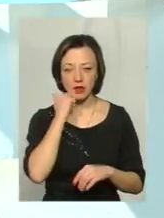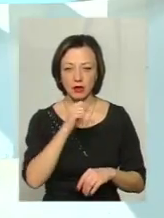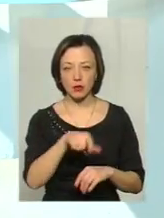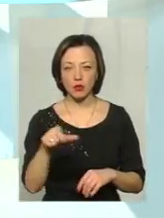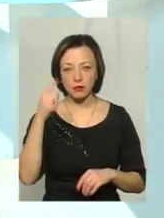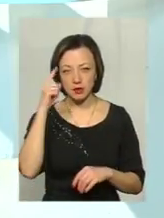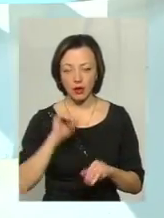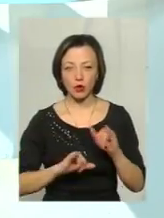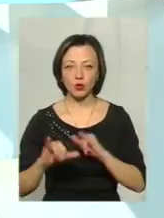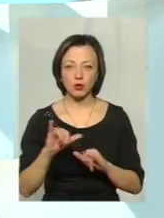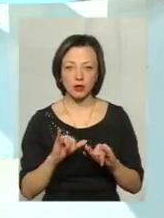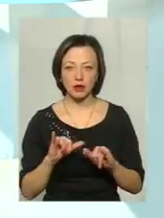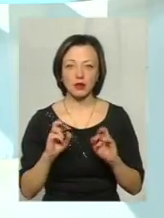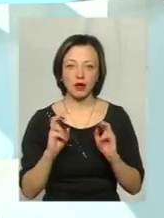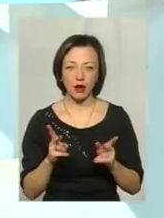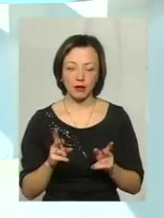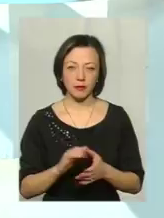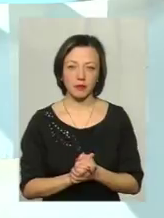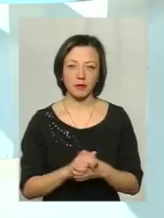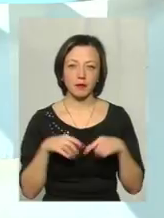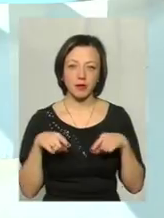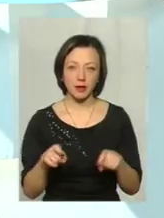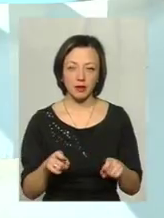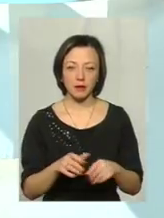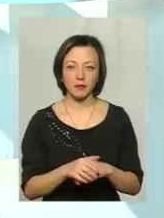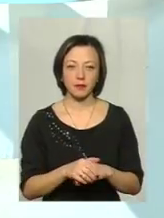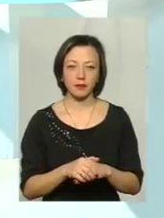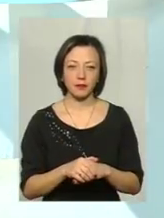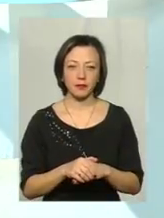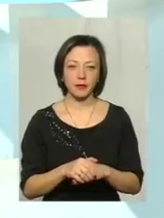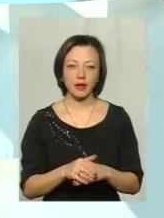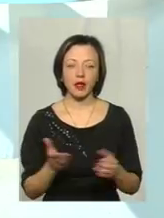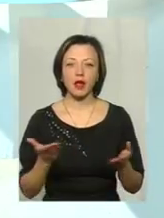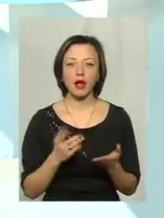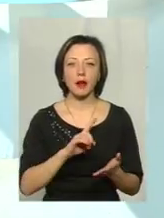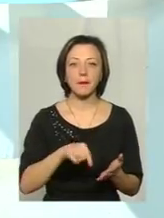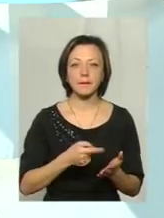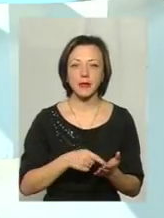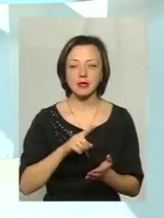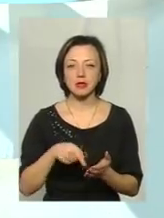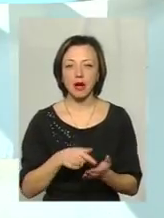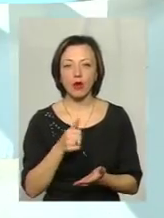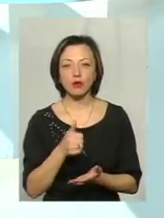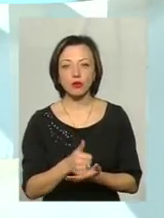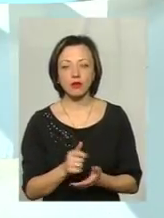вони знали, куди, що, як і куди бігти, в які міста. І